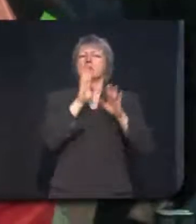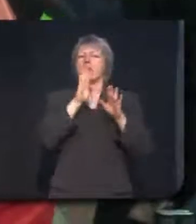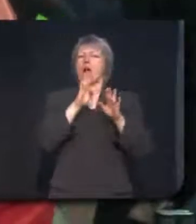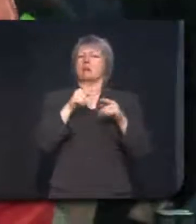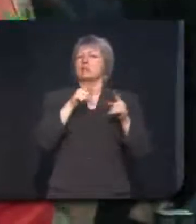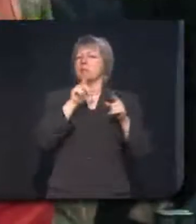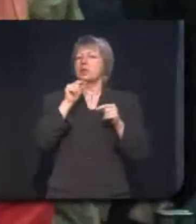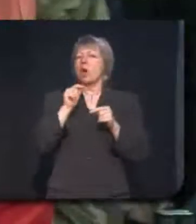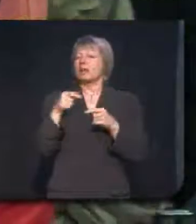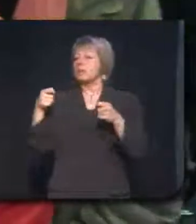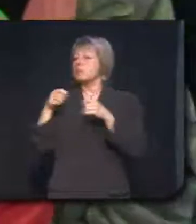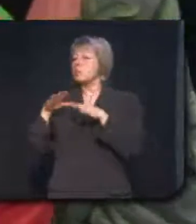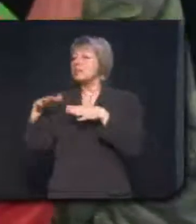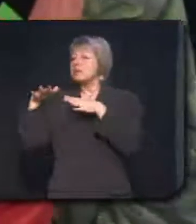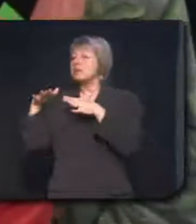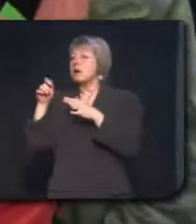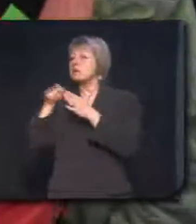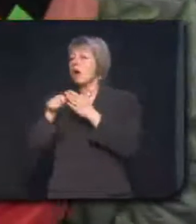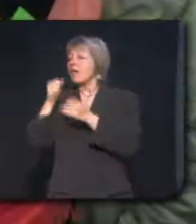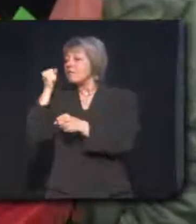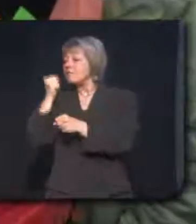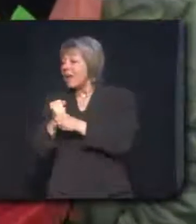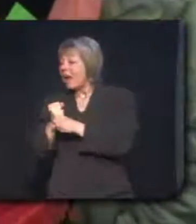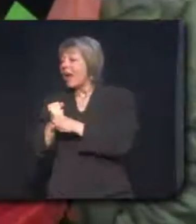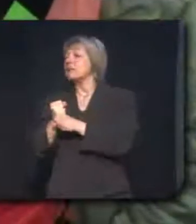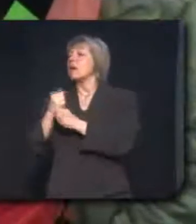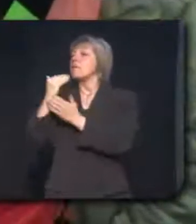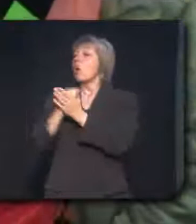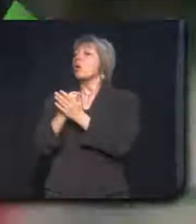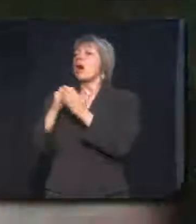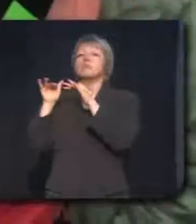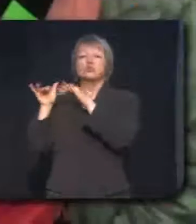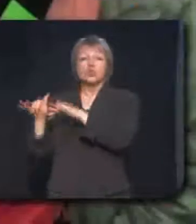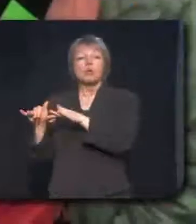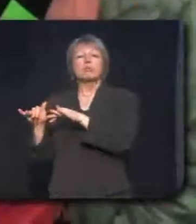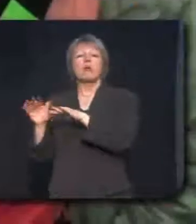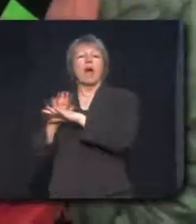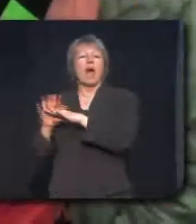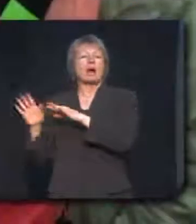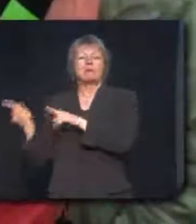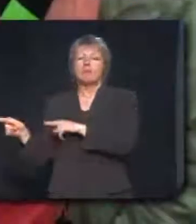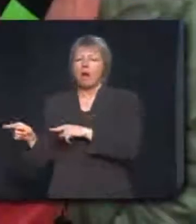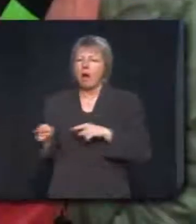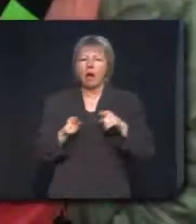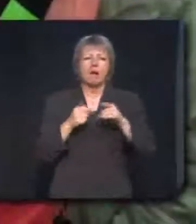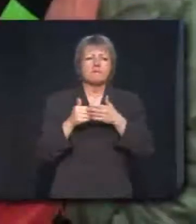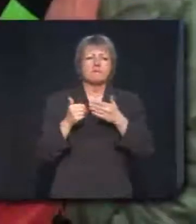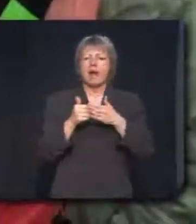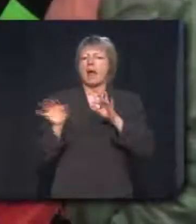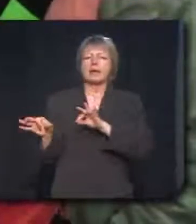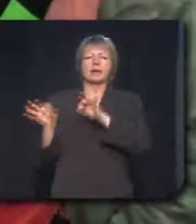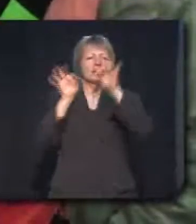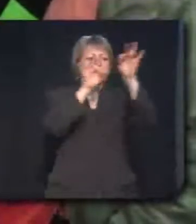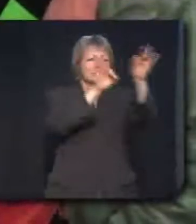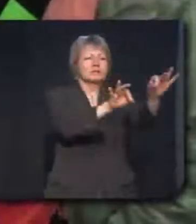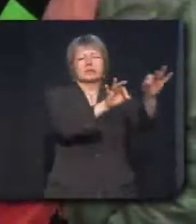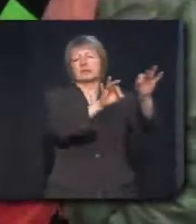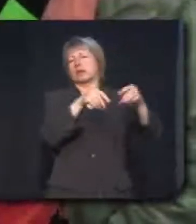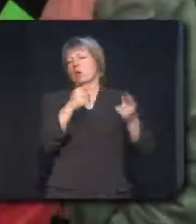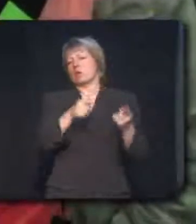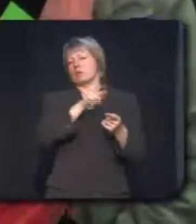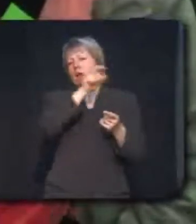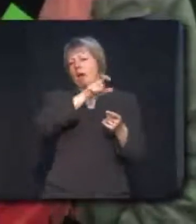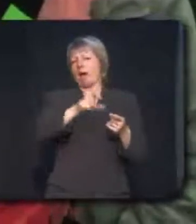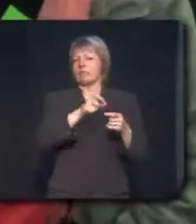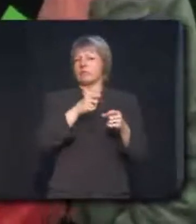gehe und hat bereits Programm und können dort im Wahlkampf jetzt damit Wahlkampf machen und im europa-kampf Wahlkampf